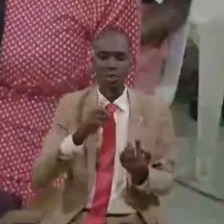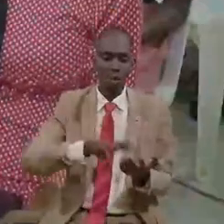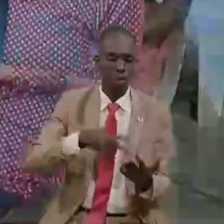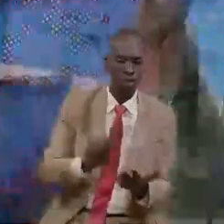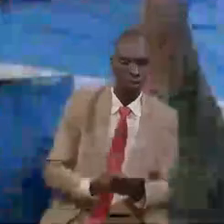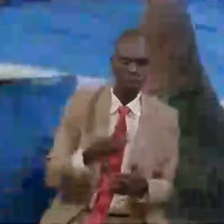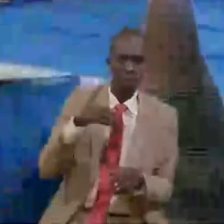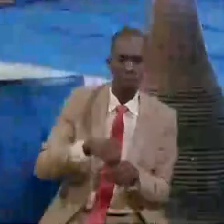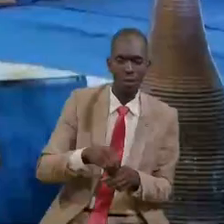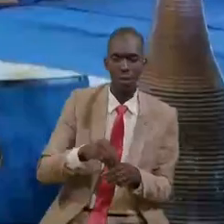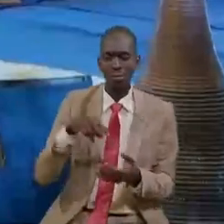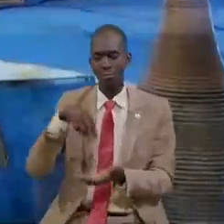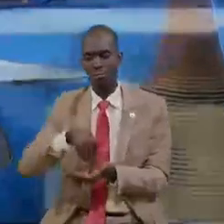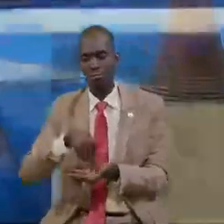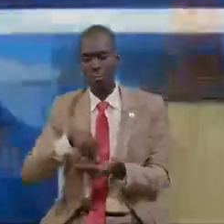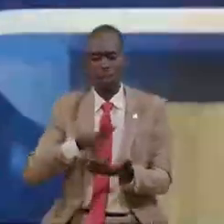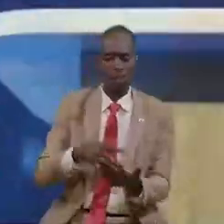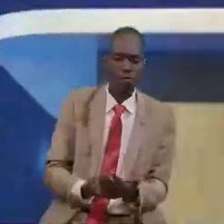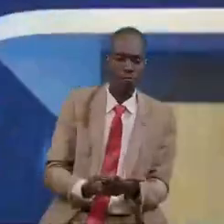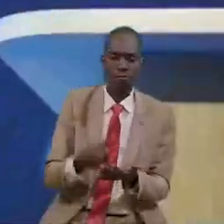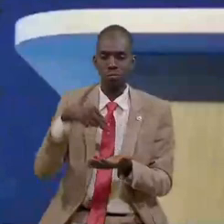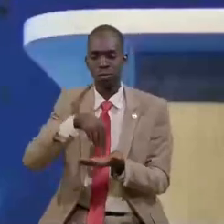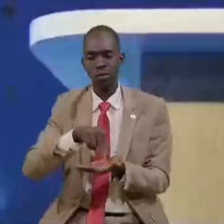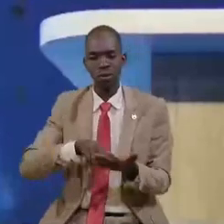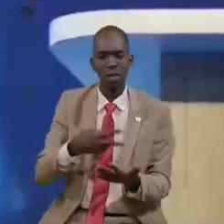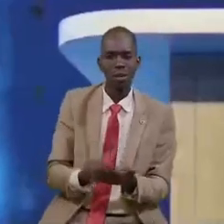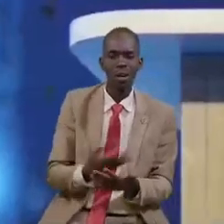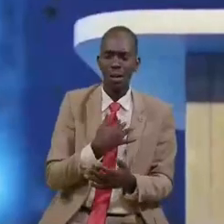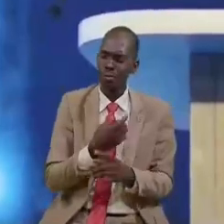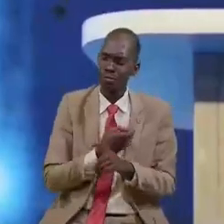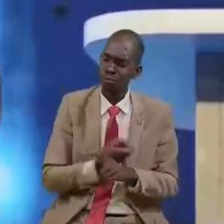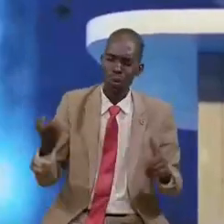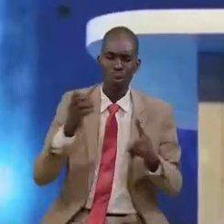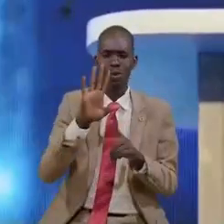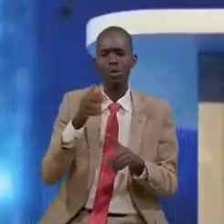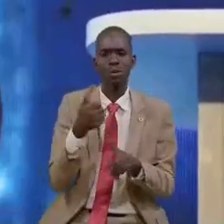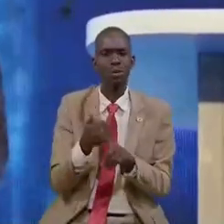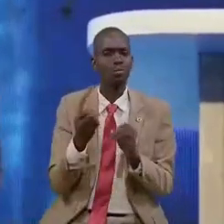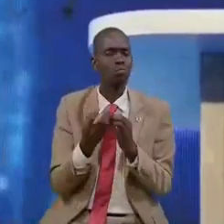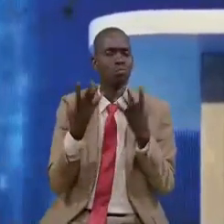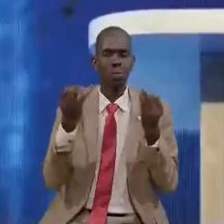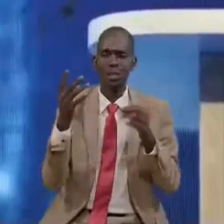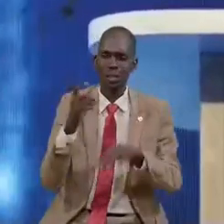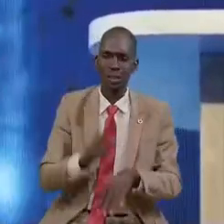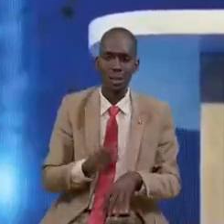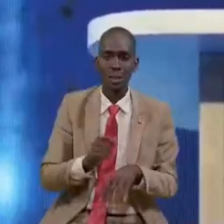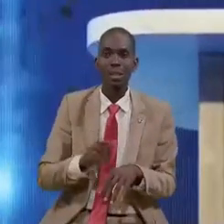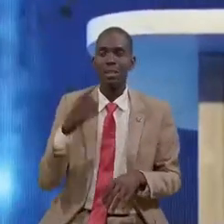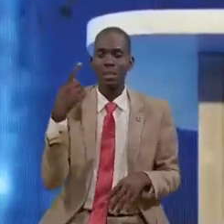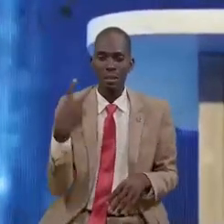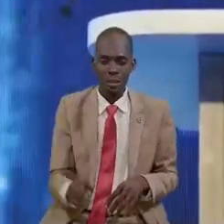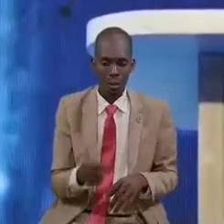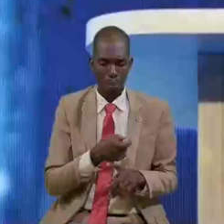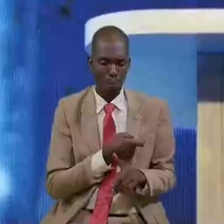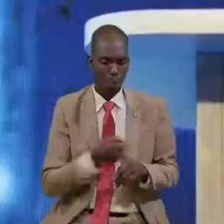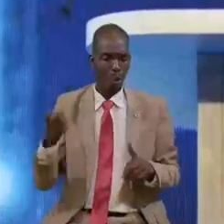vous tombez, vous levez, vous tombez, et vous vous blessez beaucoup. Les marques de la chute